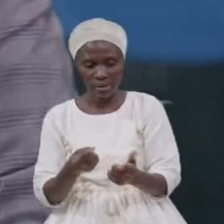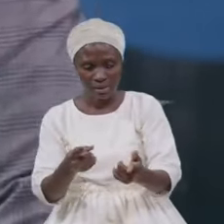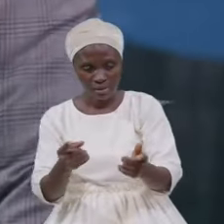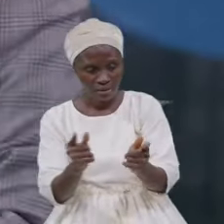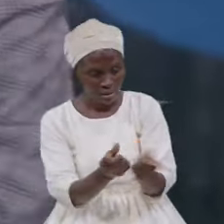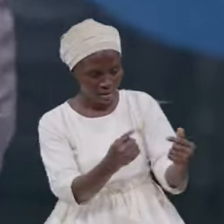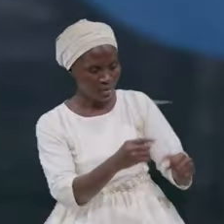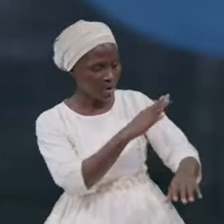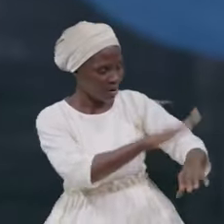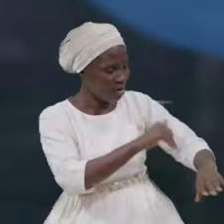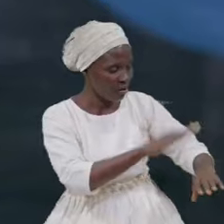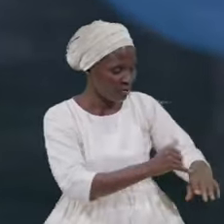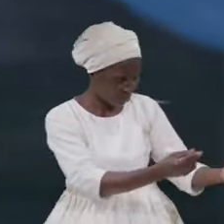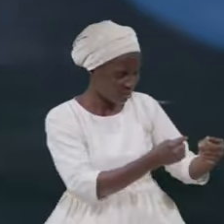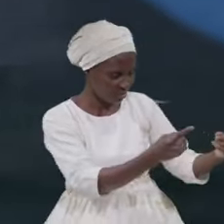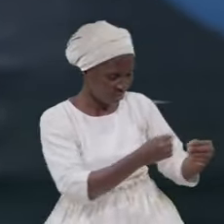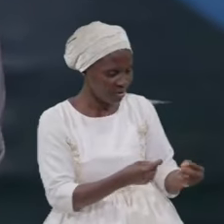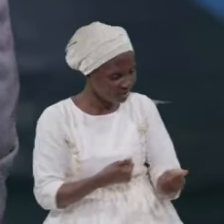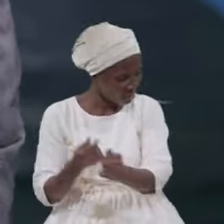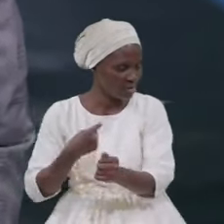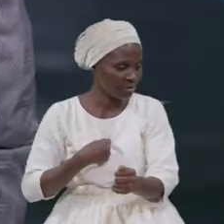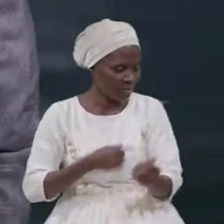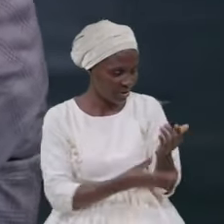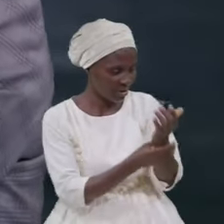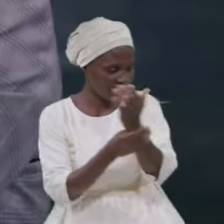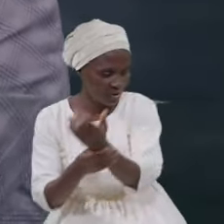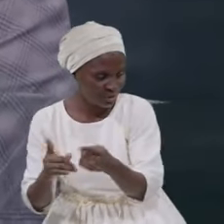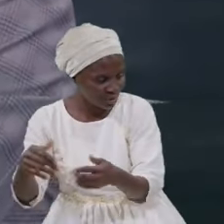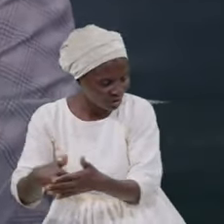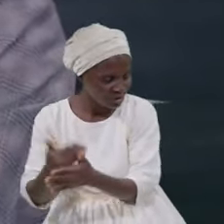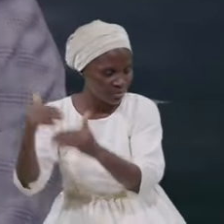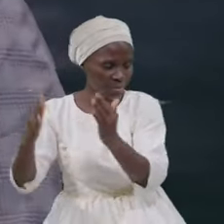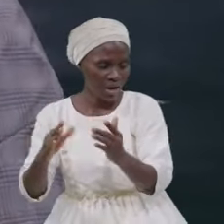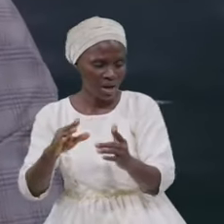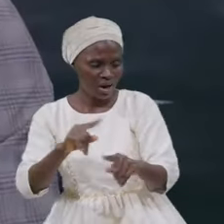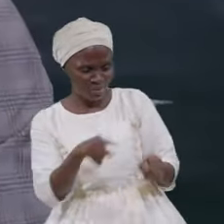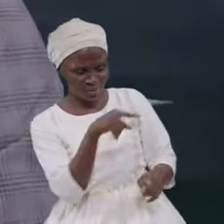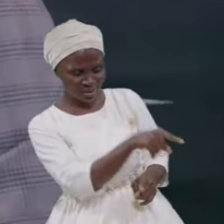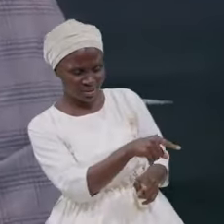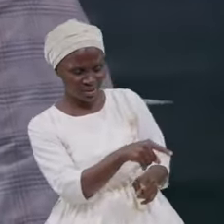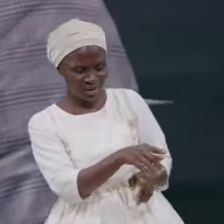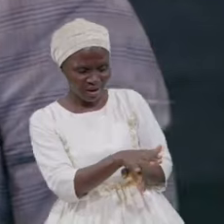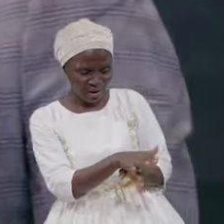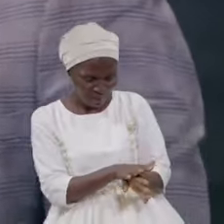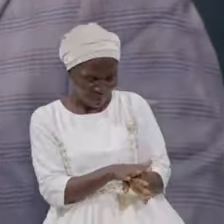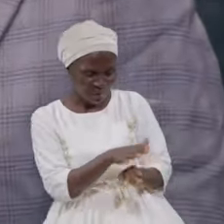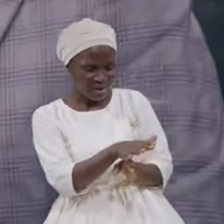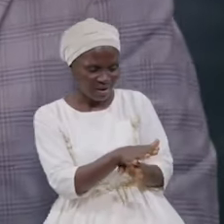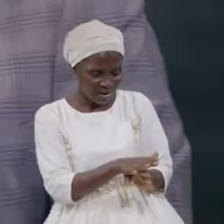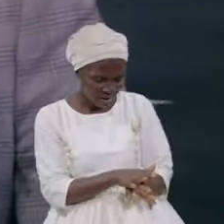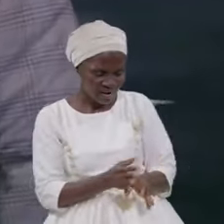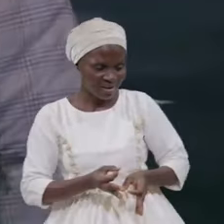Il t'amène dans la nouvelle demeure. Et il ralentit. Il reste derrière. On le regarde, on